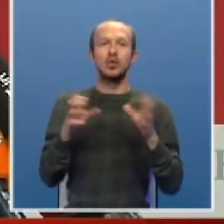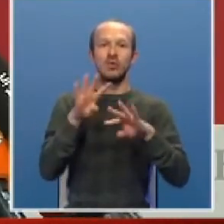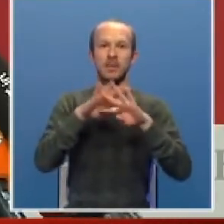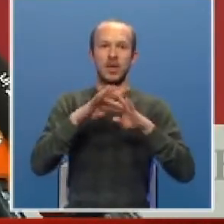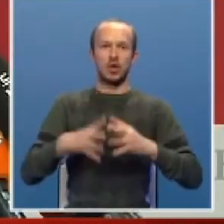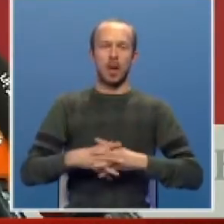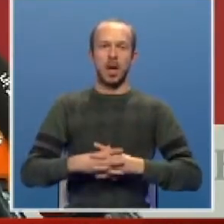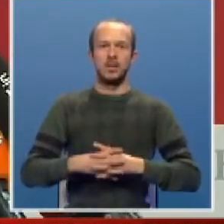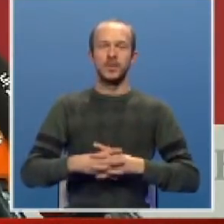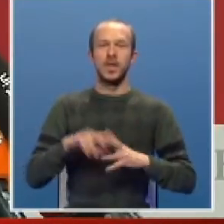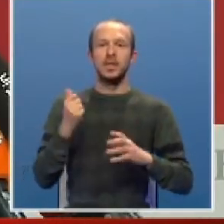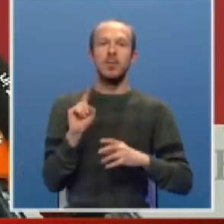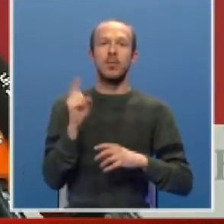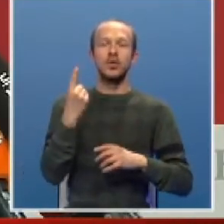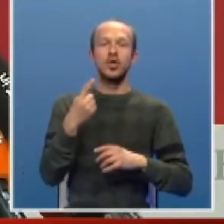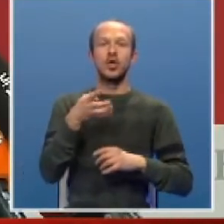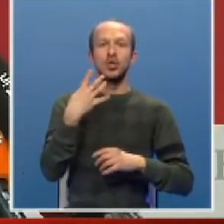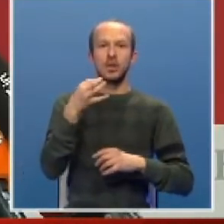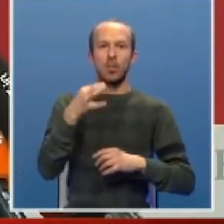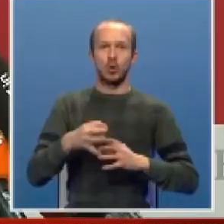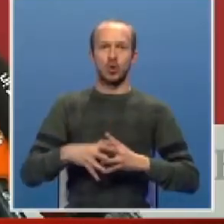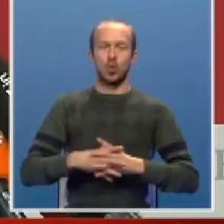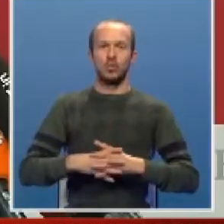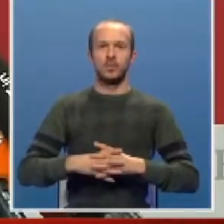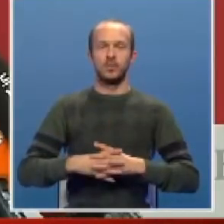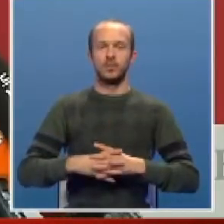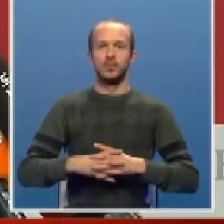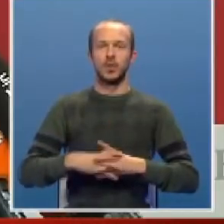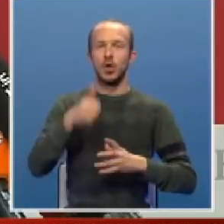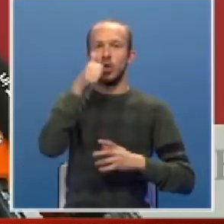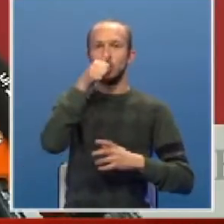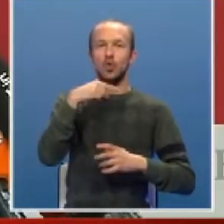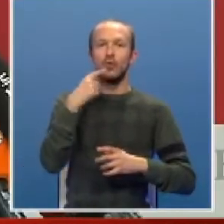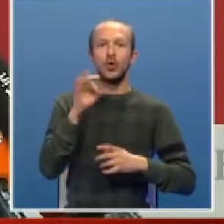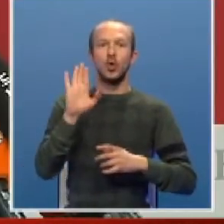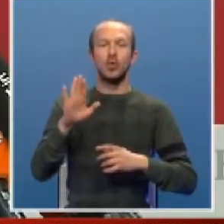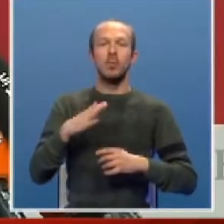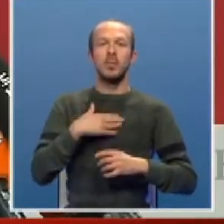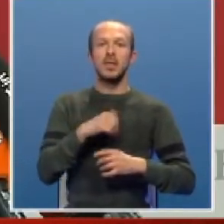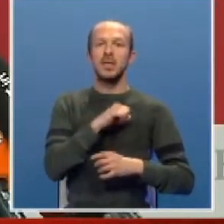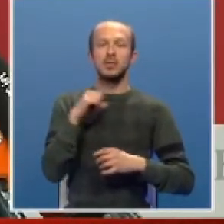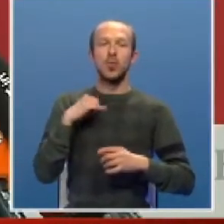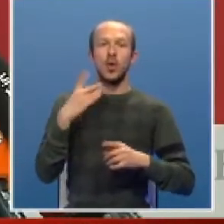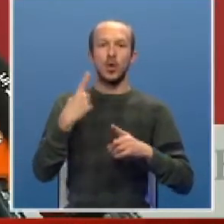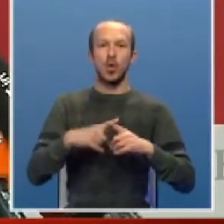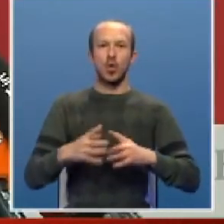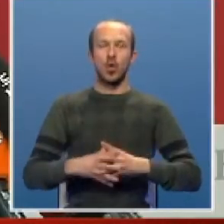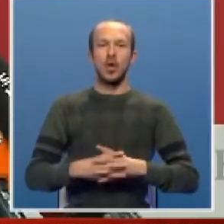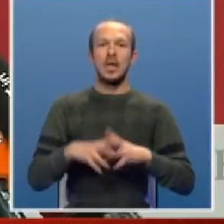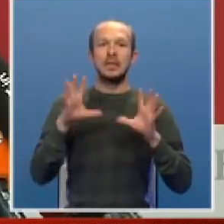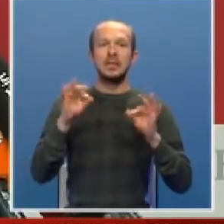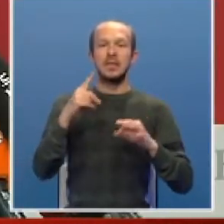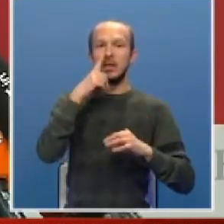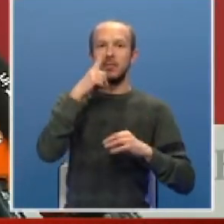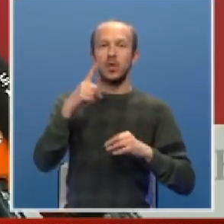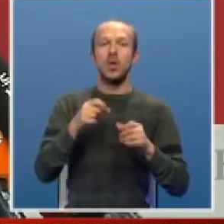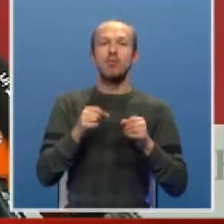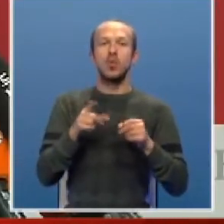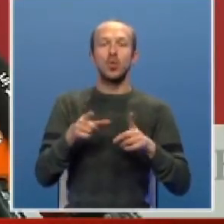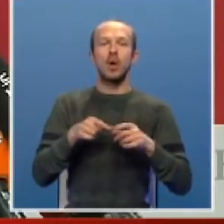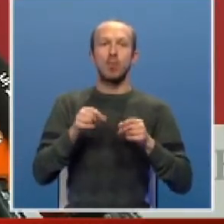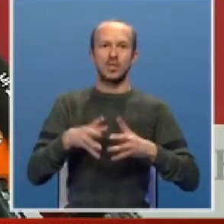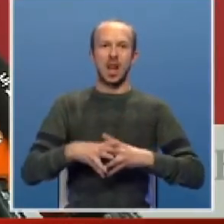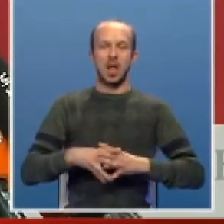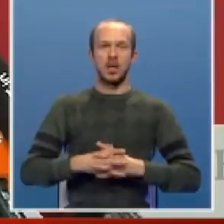mrežama je povećan za 40%. Što govori o tome, mi smo nekoliko desetina miliona poruka